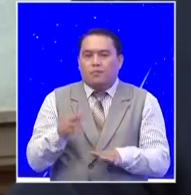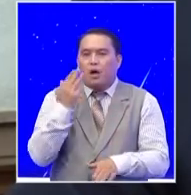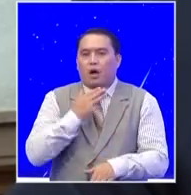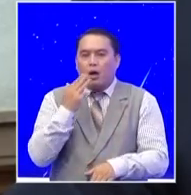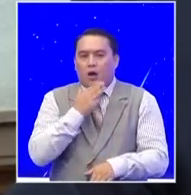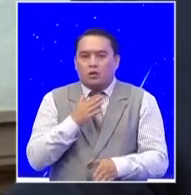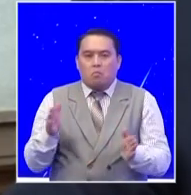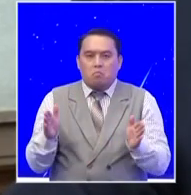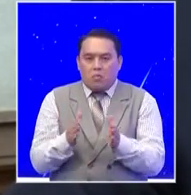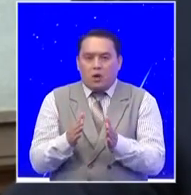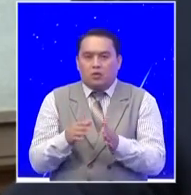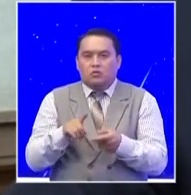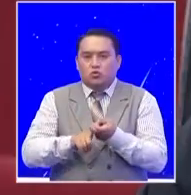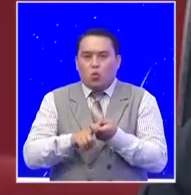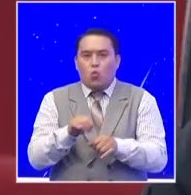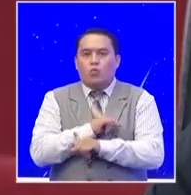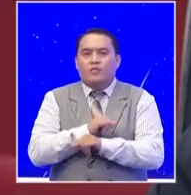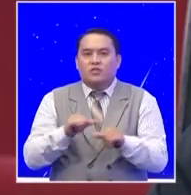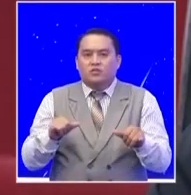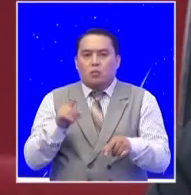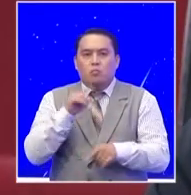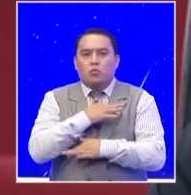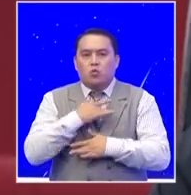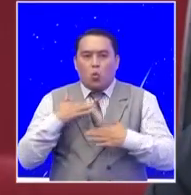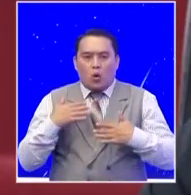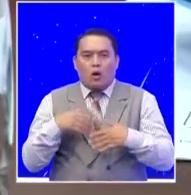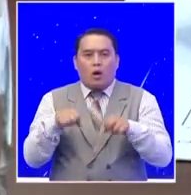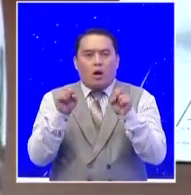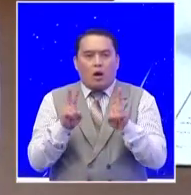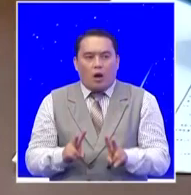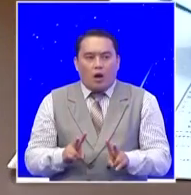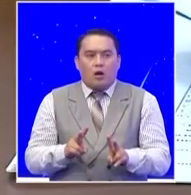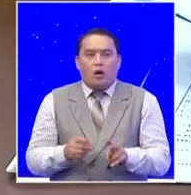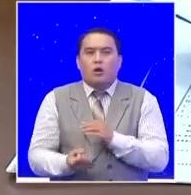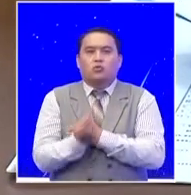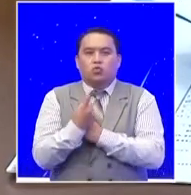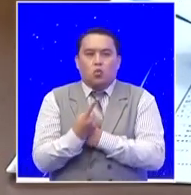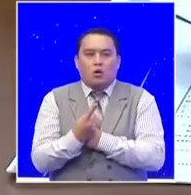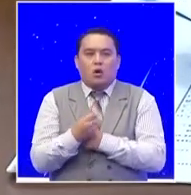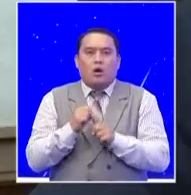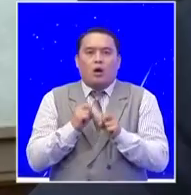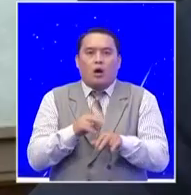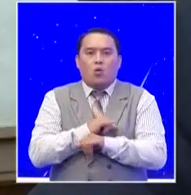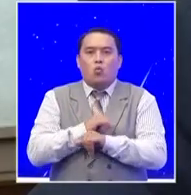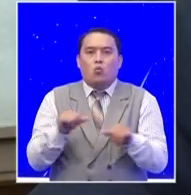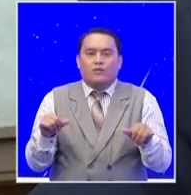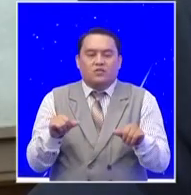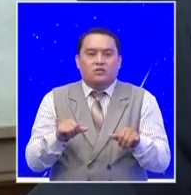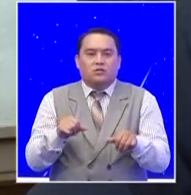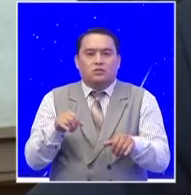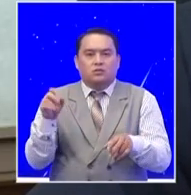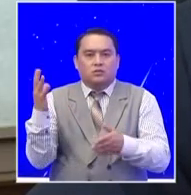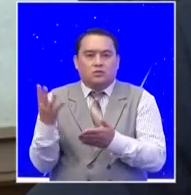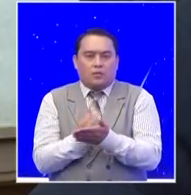аудан болғанымен індетті жұқтырғандар саны жоғары. Қажет болса арнайы барып, індеттің қайдан таралып, қалай өршіп жатқан анықтаңыздар.